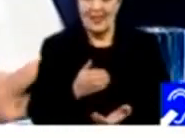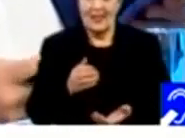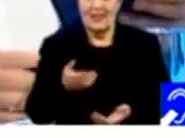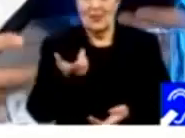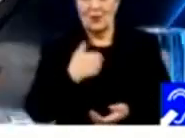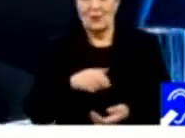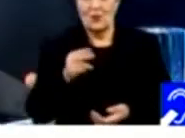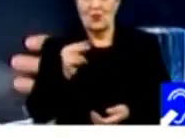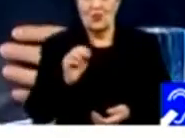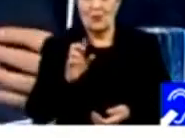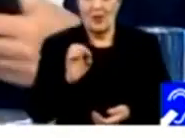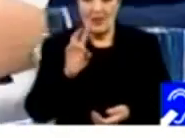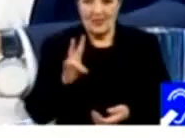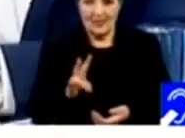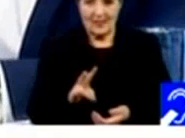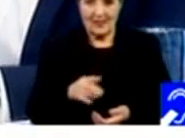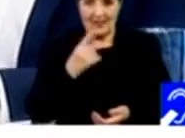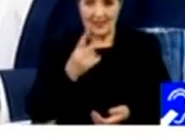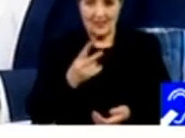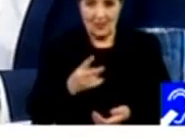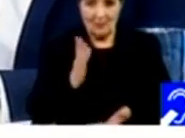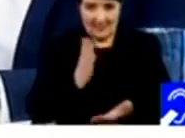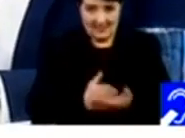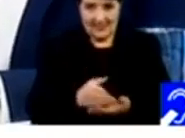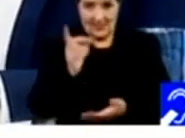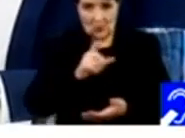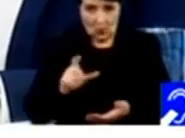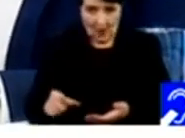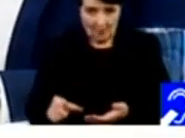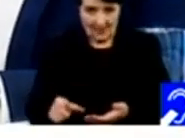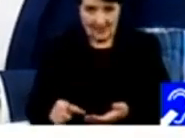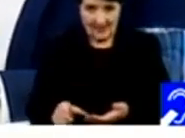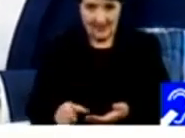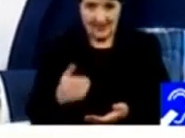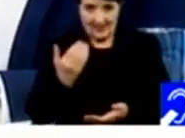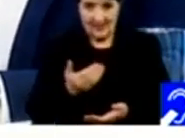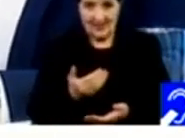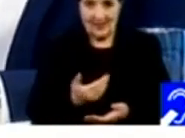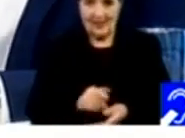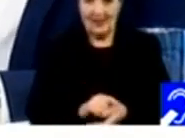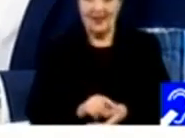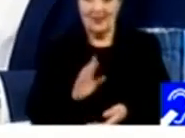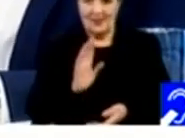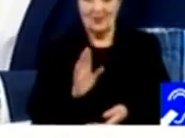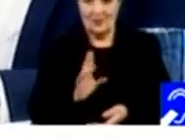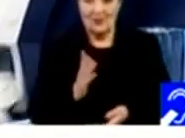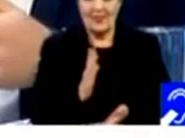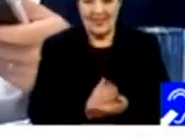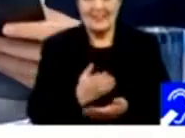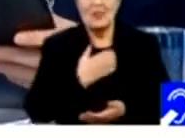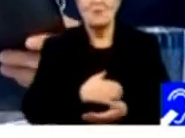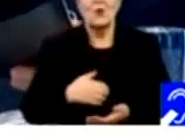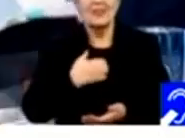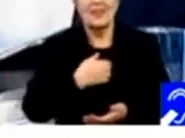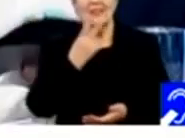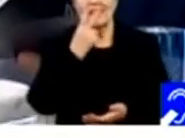Ceban, eu mă mir că mai sunt oameni care cred minciunile dumneavoastră. Știți de ce? Nu. Vorbiți, este important că eu